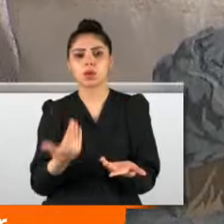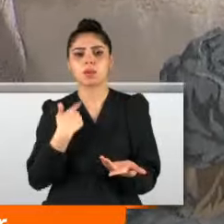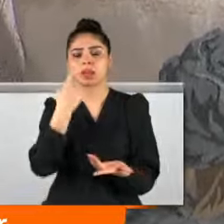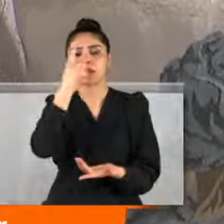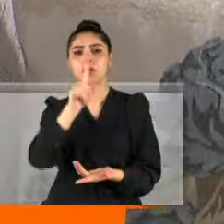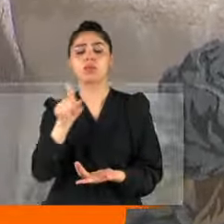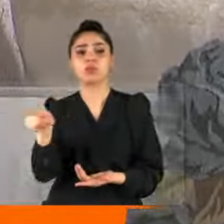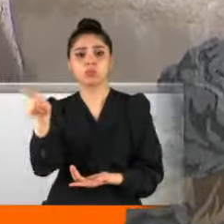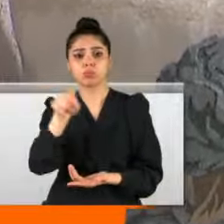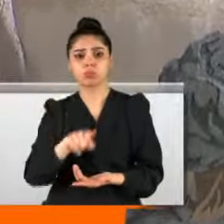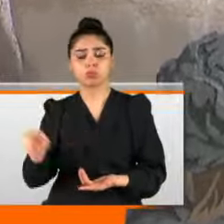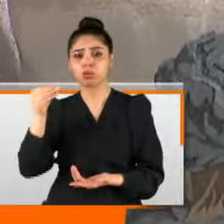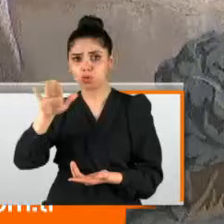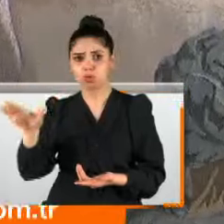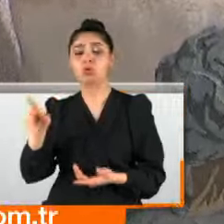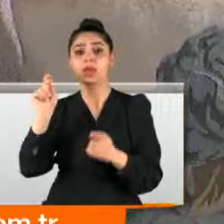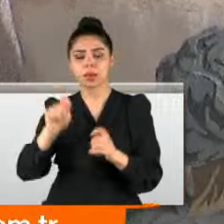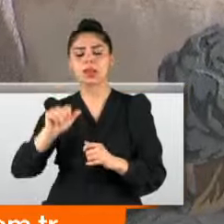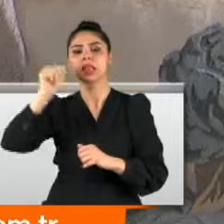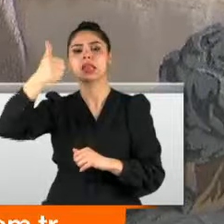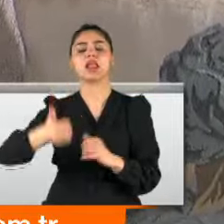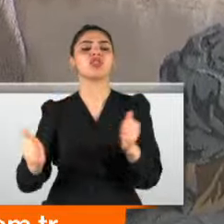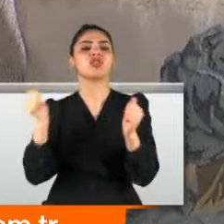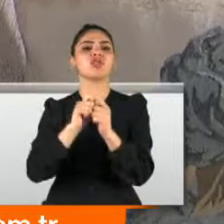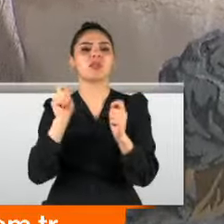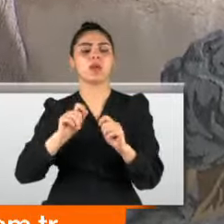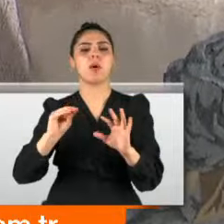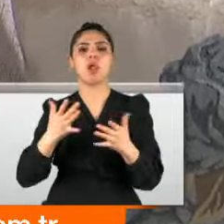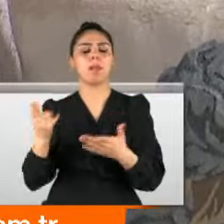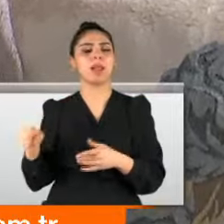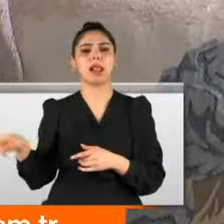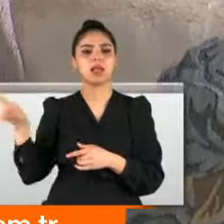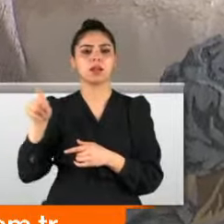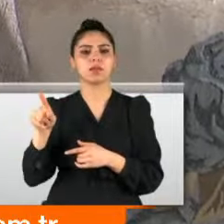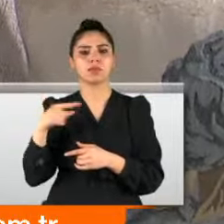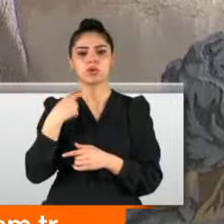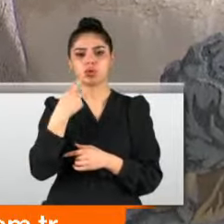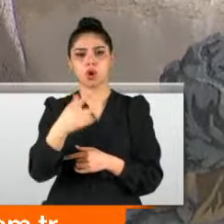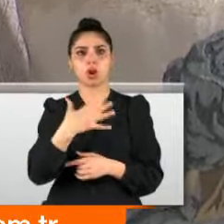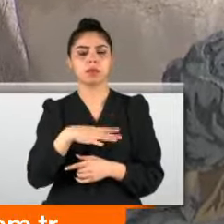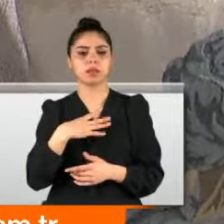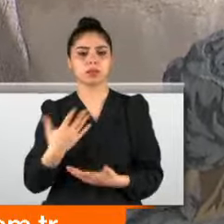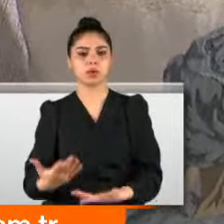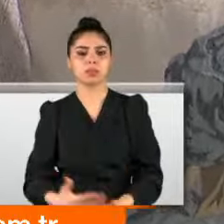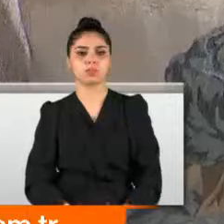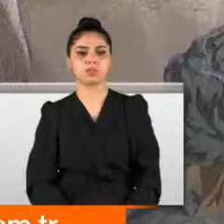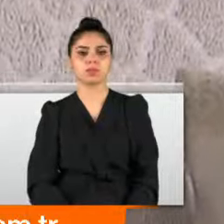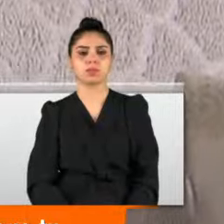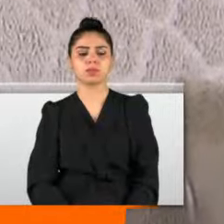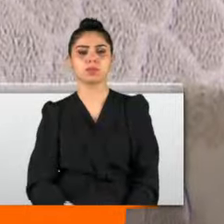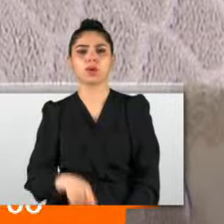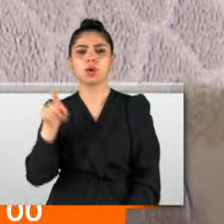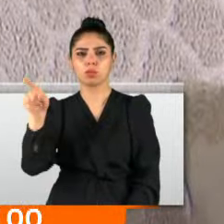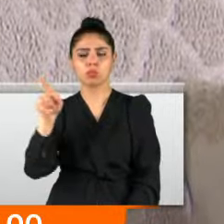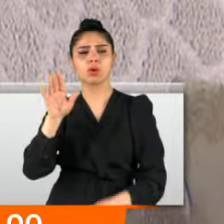sadece bu çocuklarım bunu bugün yapabiliyorsa yarın Daha kötüsünü yapabileceklerini söylemek istiyoruz yani en azından